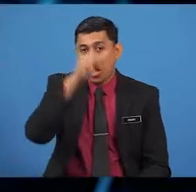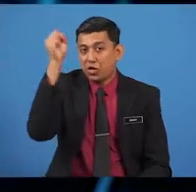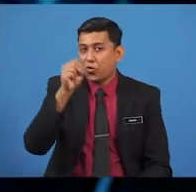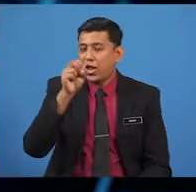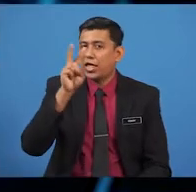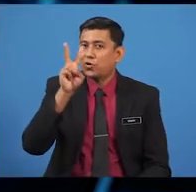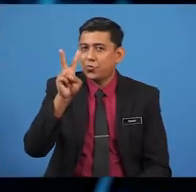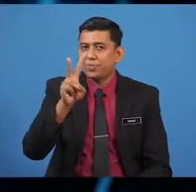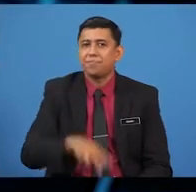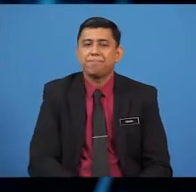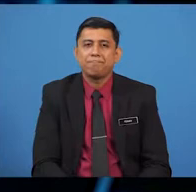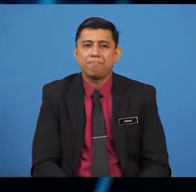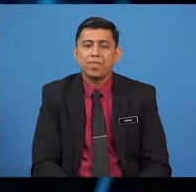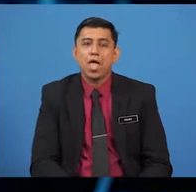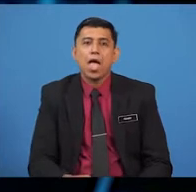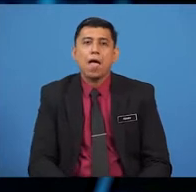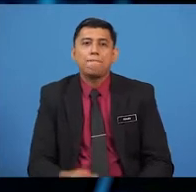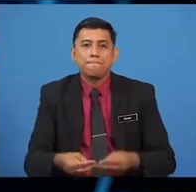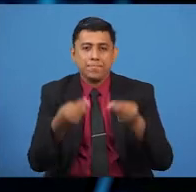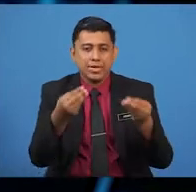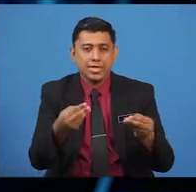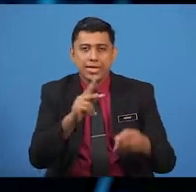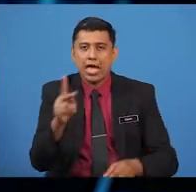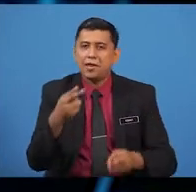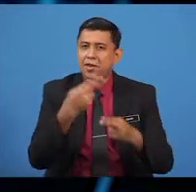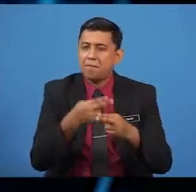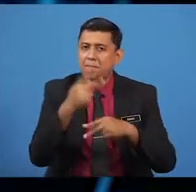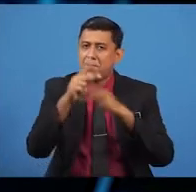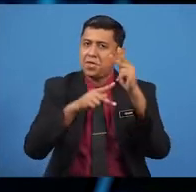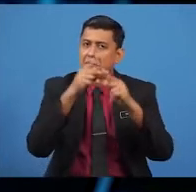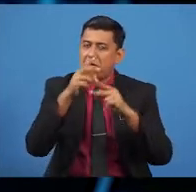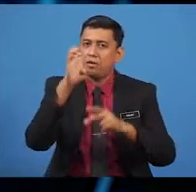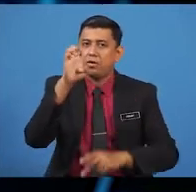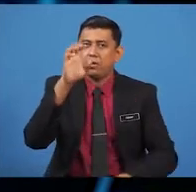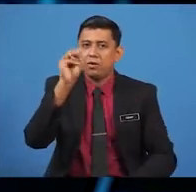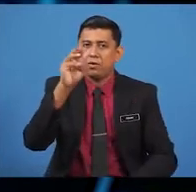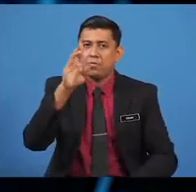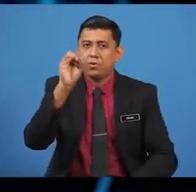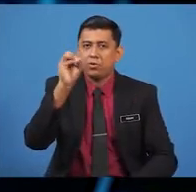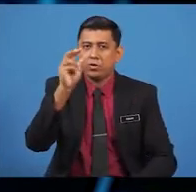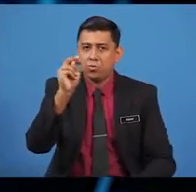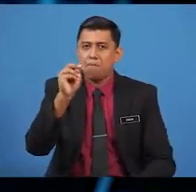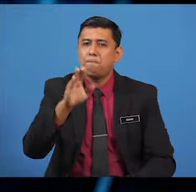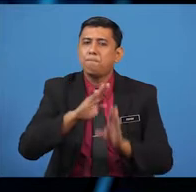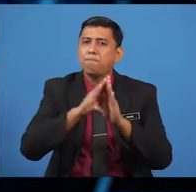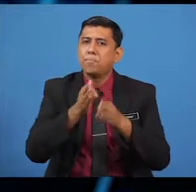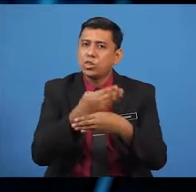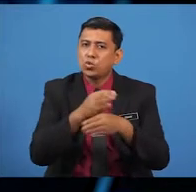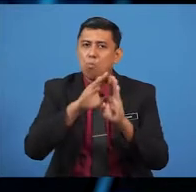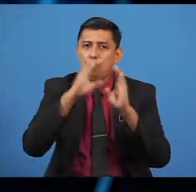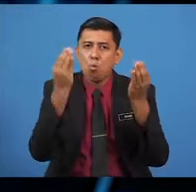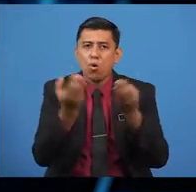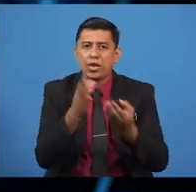Soalan kedua, berikan nama peringkat embrio yang berbentuk berbola